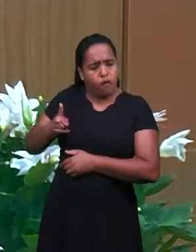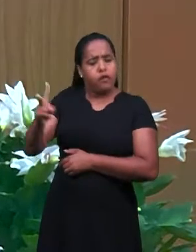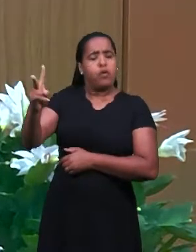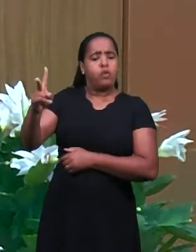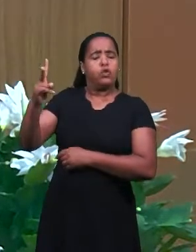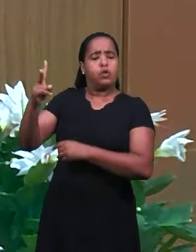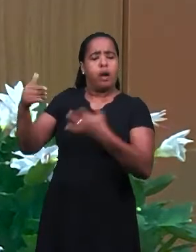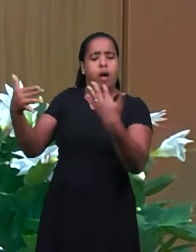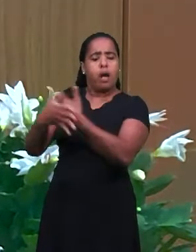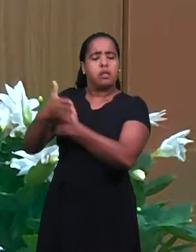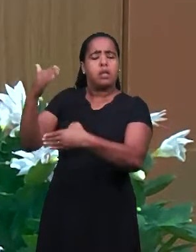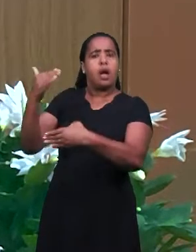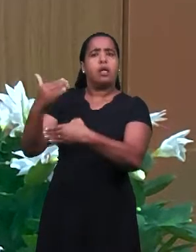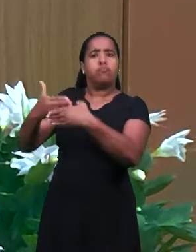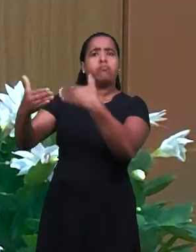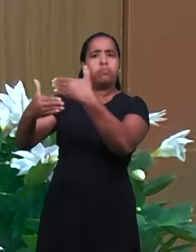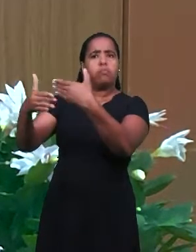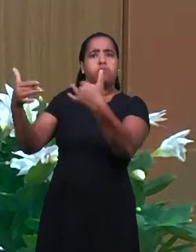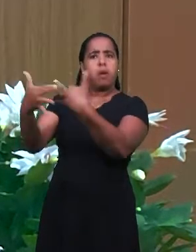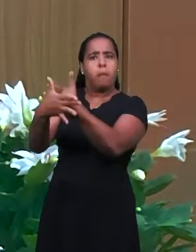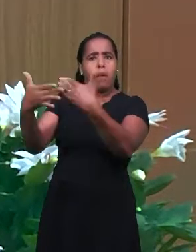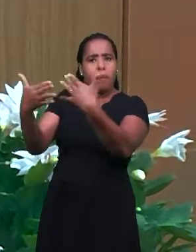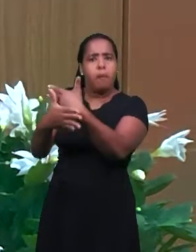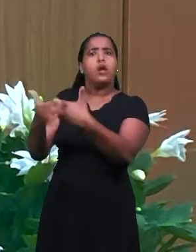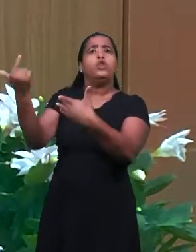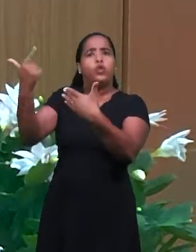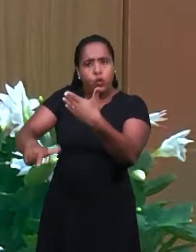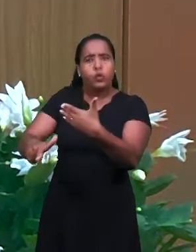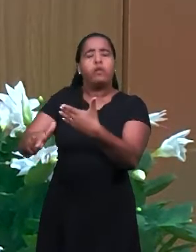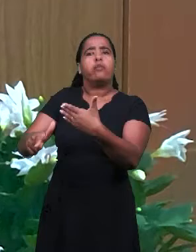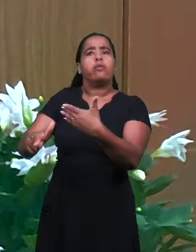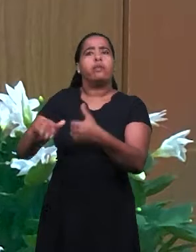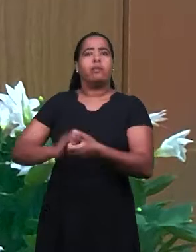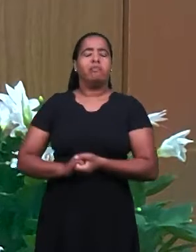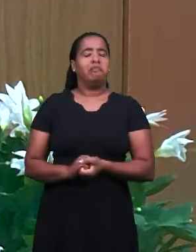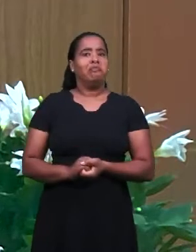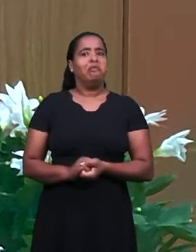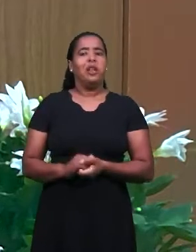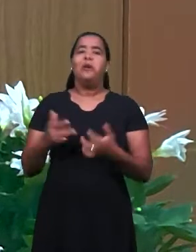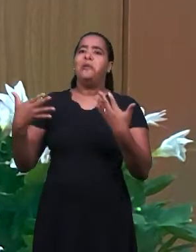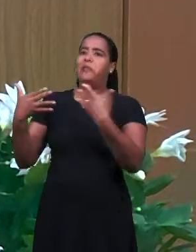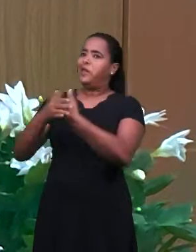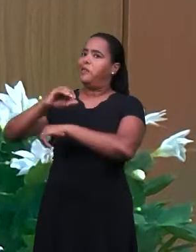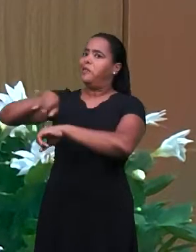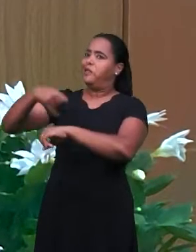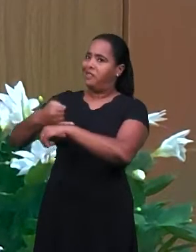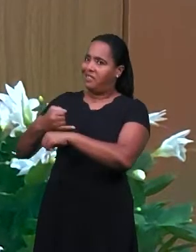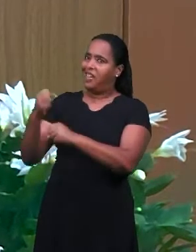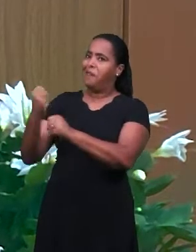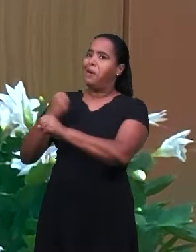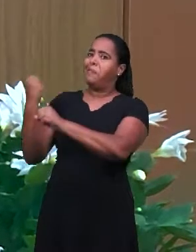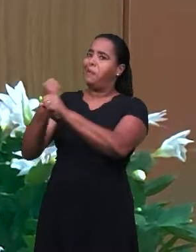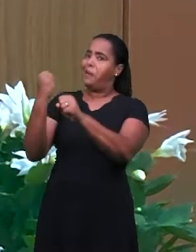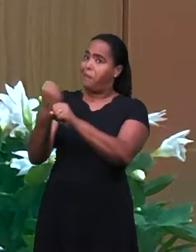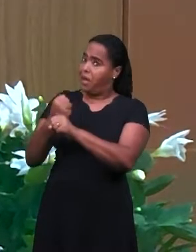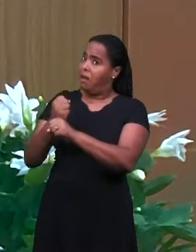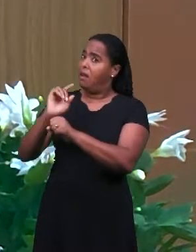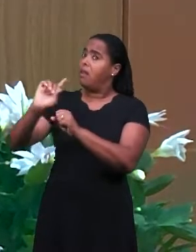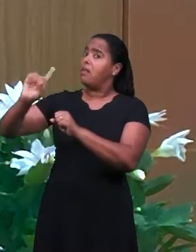буду восстанавливать город, и город был восстановлен. Город был восстановлен,